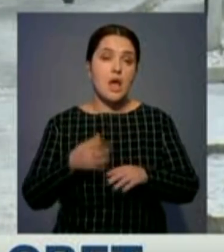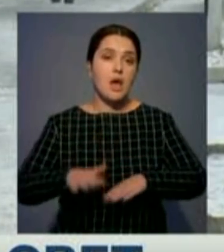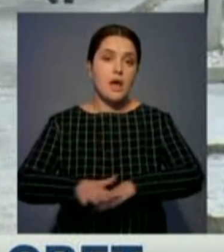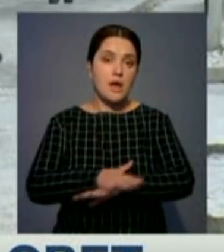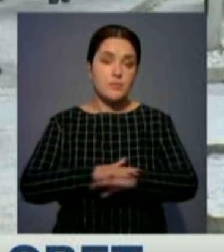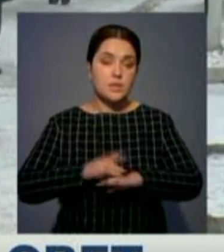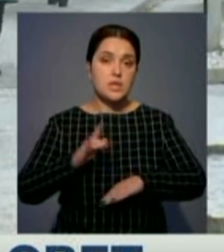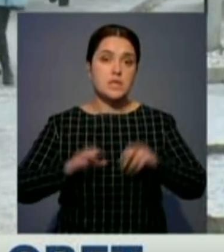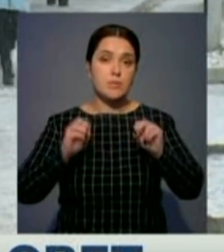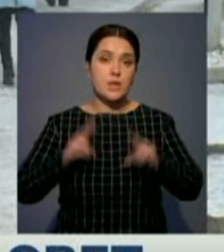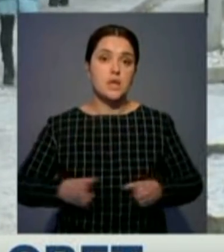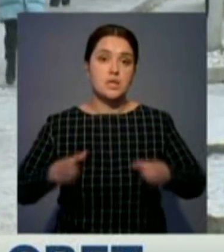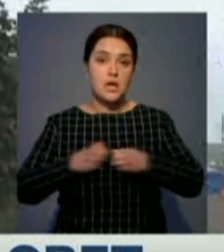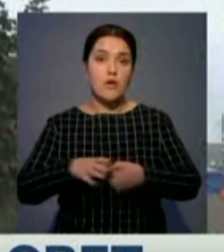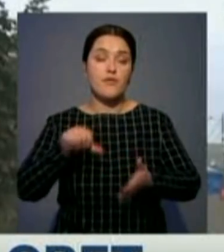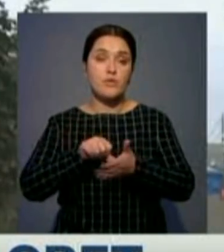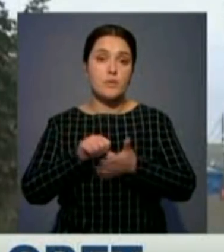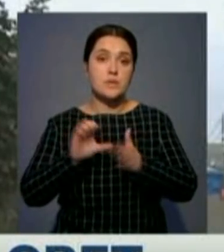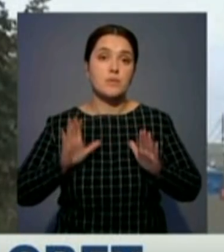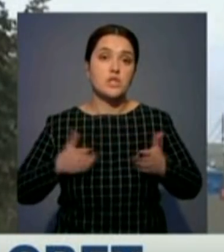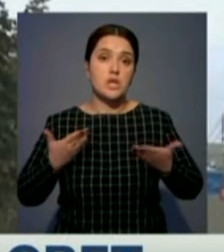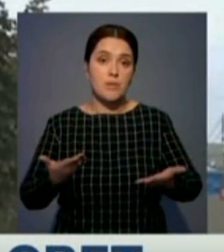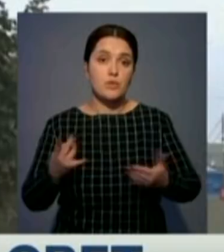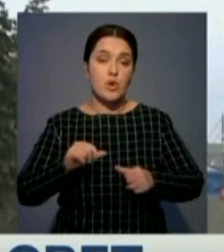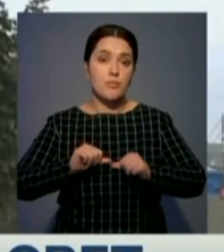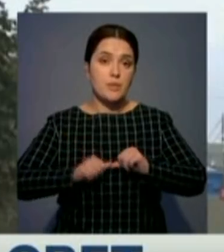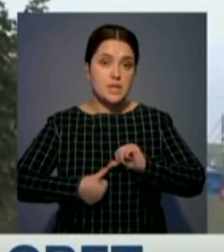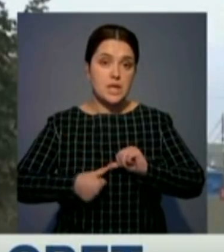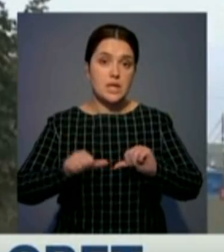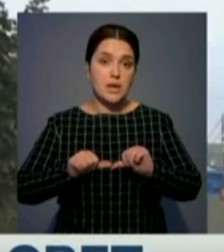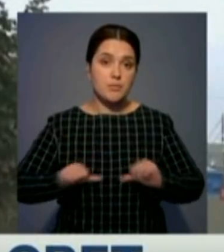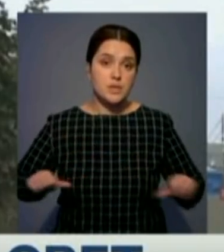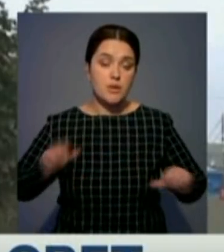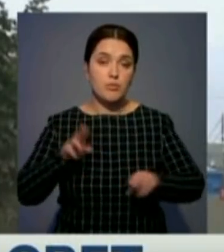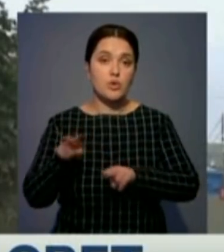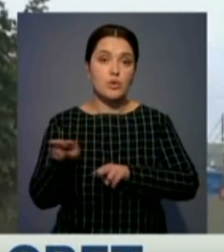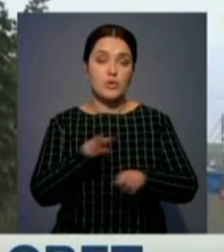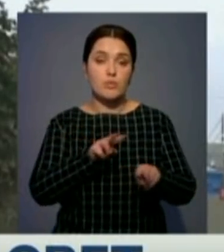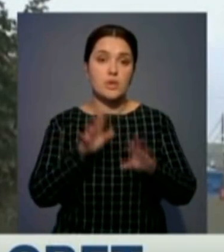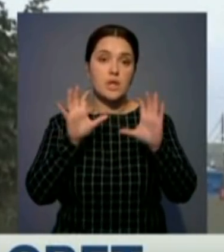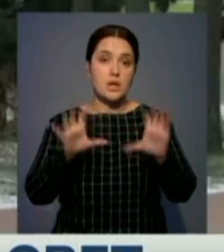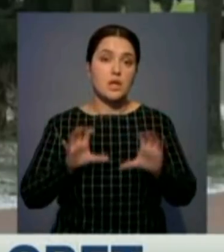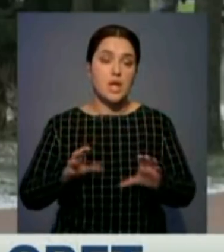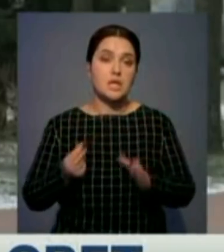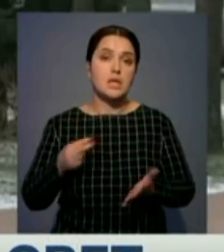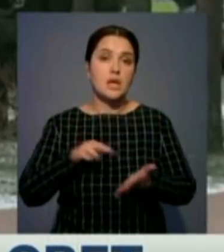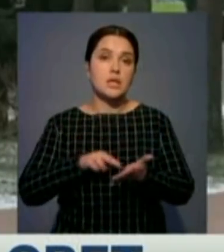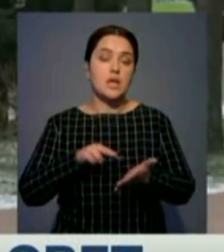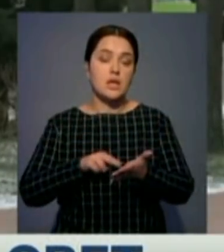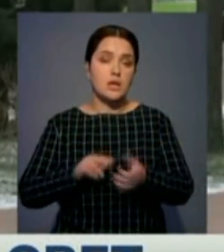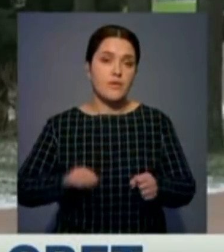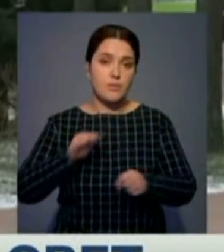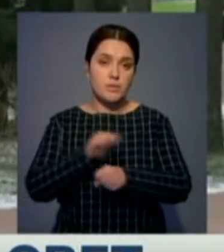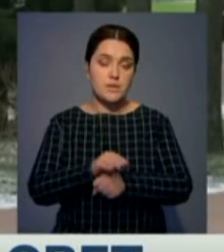Поэтому общественные экспертные организации выступают с предложением создать постоянные комиссии, которые будут контролировать